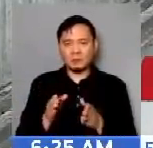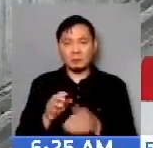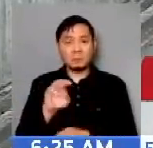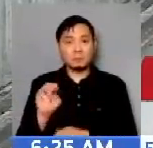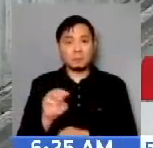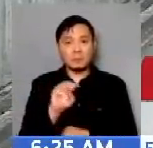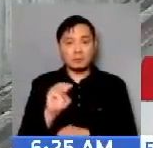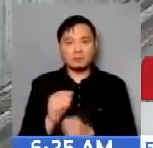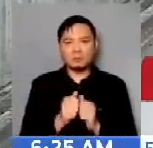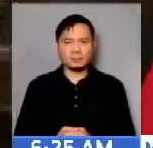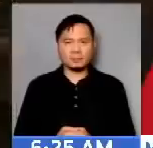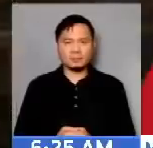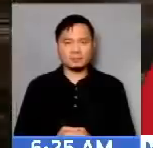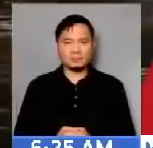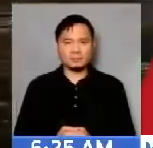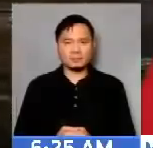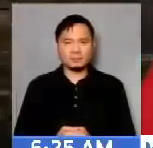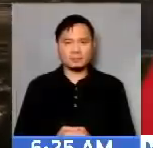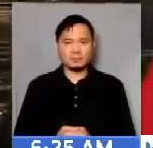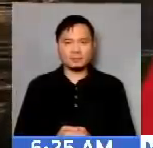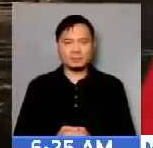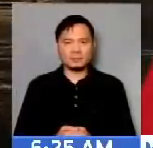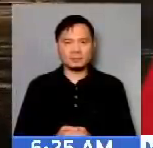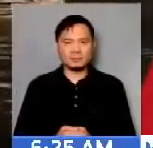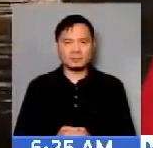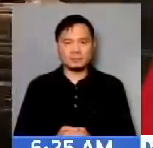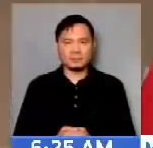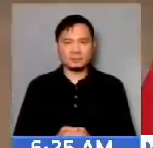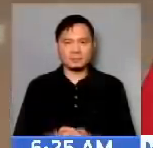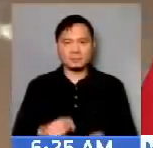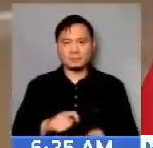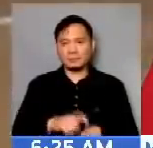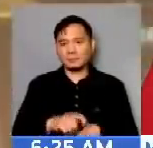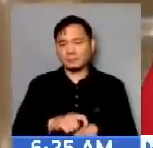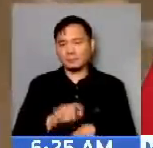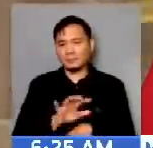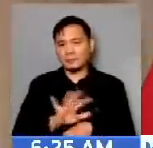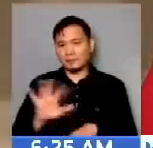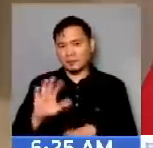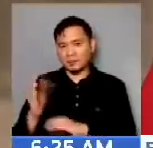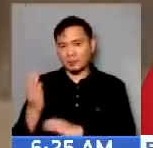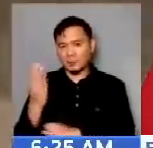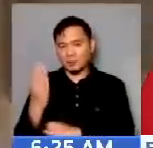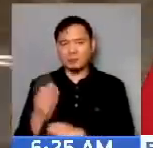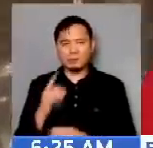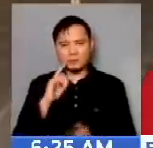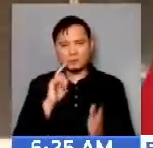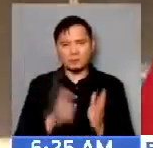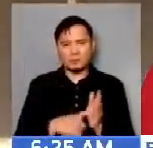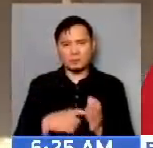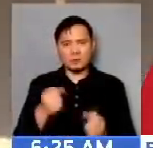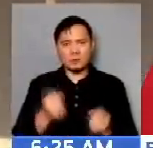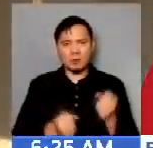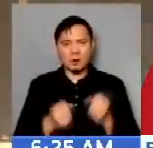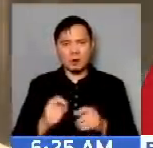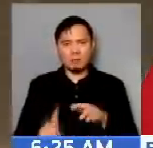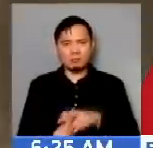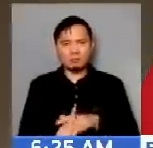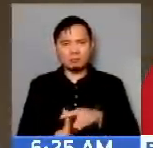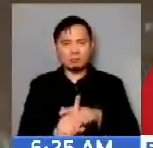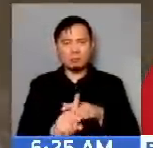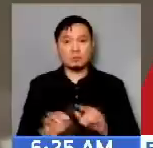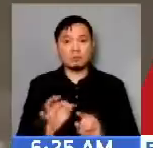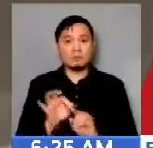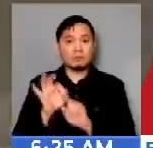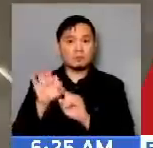sa bahaging ito ng EDSA. Pasado na 5 na umaga, nagsisimula na dumami yung mga sasakyan, particular sa southbound lane. Ang